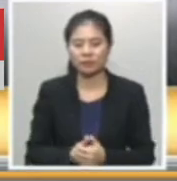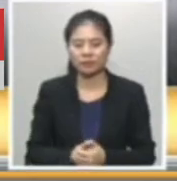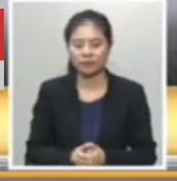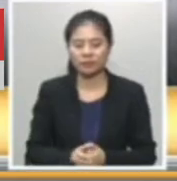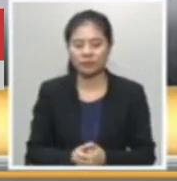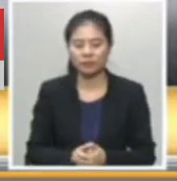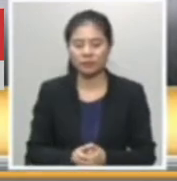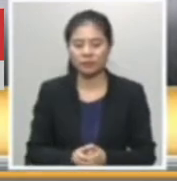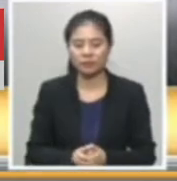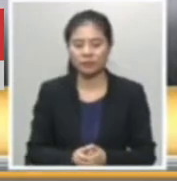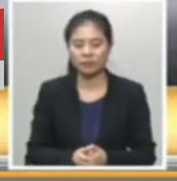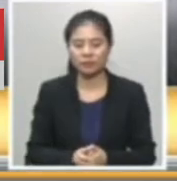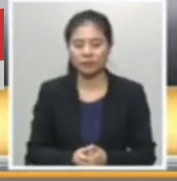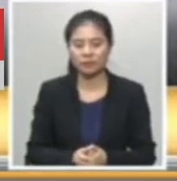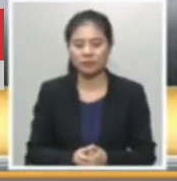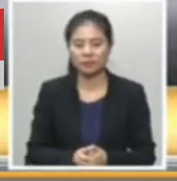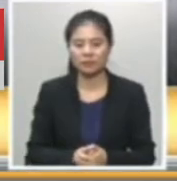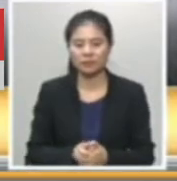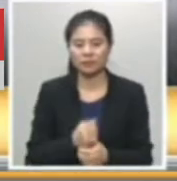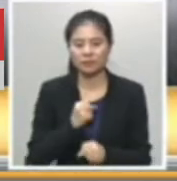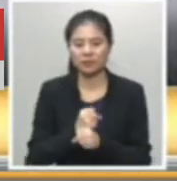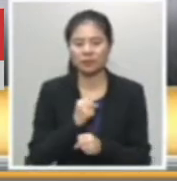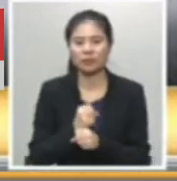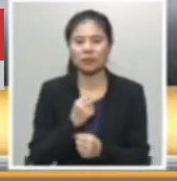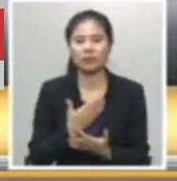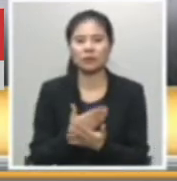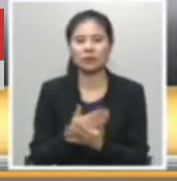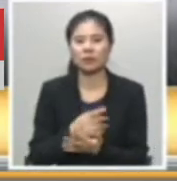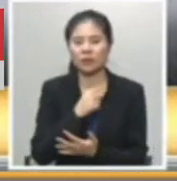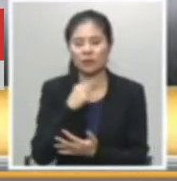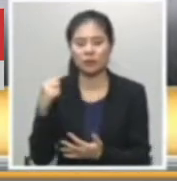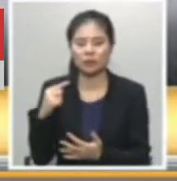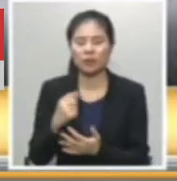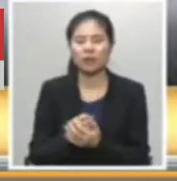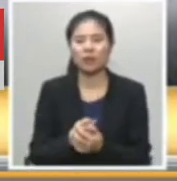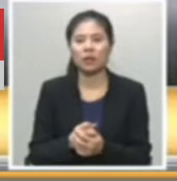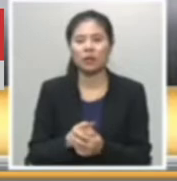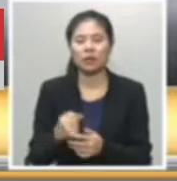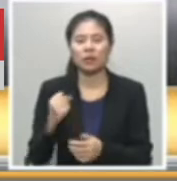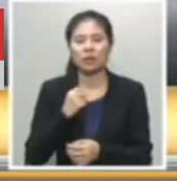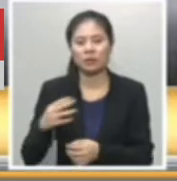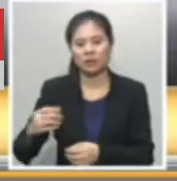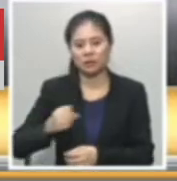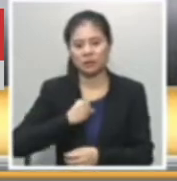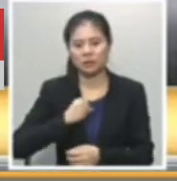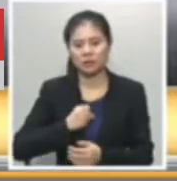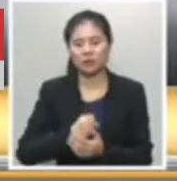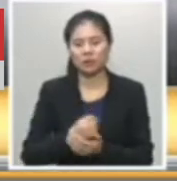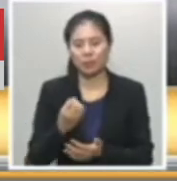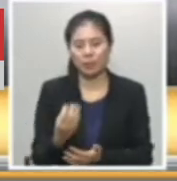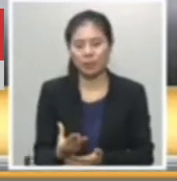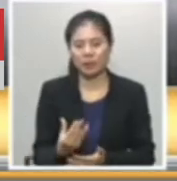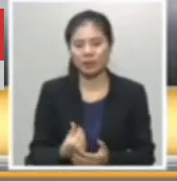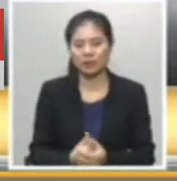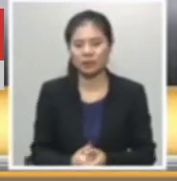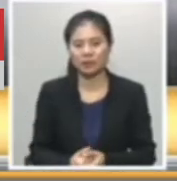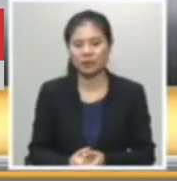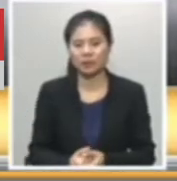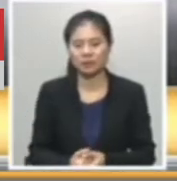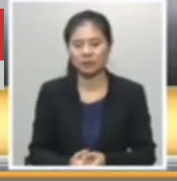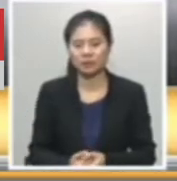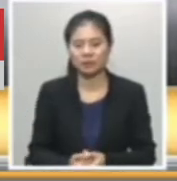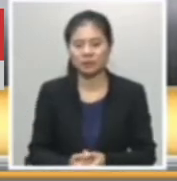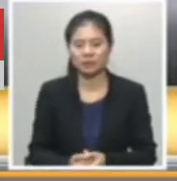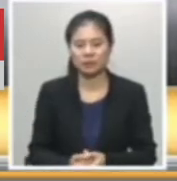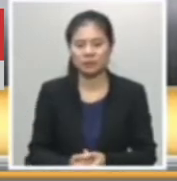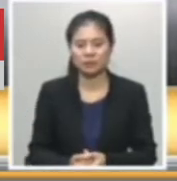พื่อที่จะมาชดเชยนะครับการขาดดุลงบประมาณตั้งแต่การยึดอำนาจเนี่ยมันสูงขึ้นเรื่อยๆผมลองอ่านให้ท่านฟังเป็นคร่า